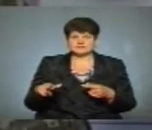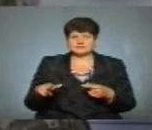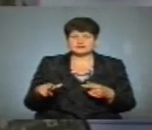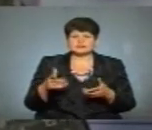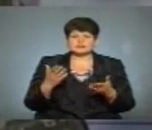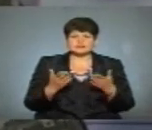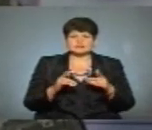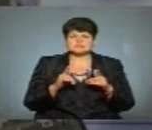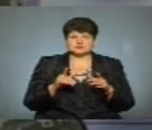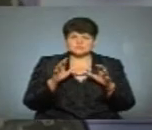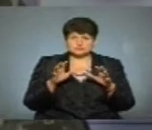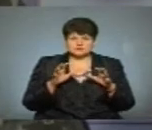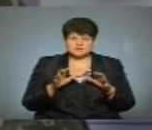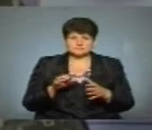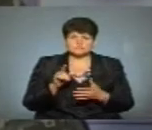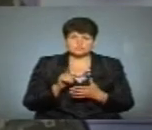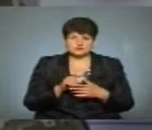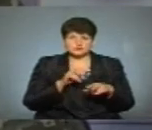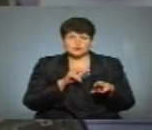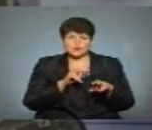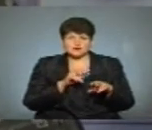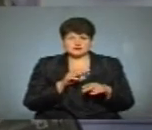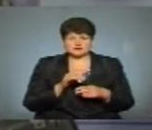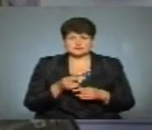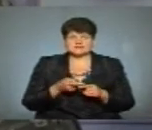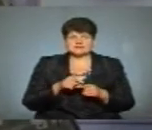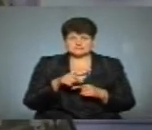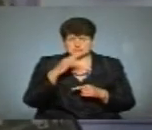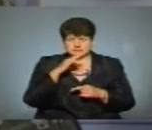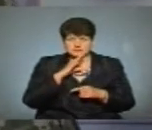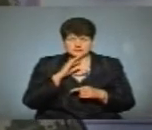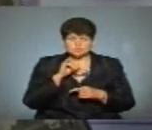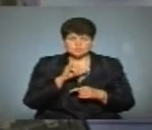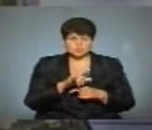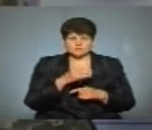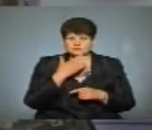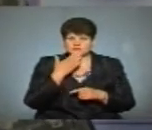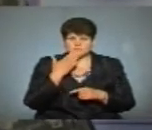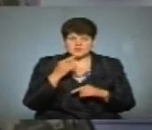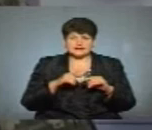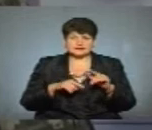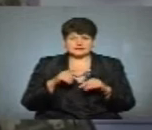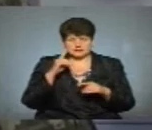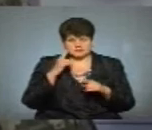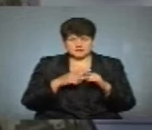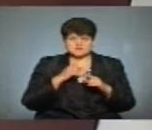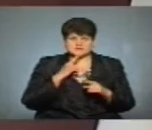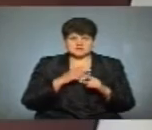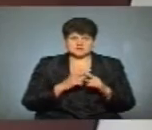до законодавства повинні доглядати цих батьків. Тобто, якщо в нього немає ще рідних братів,